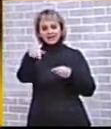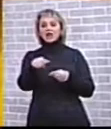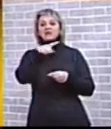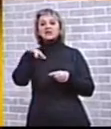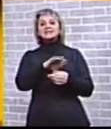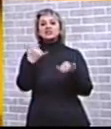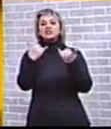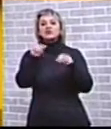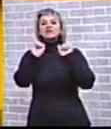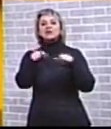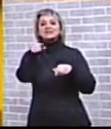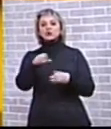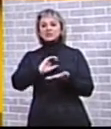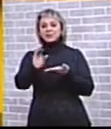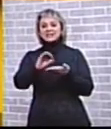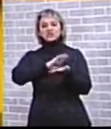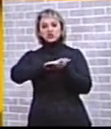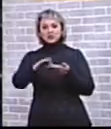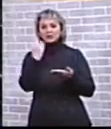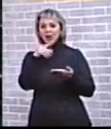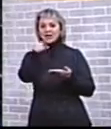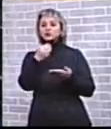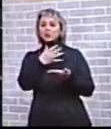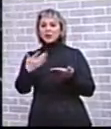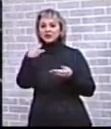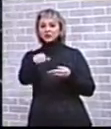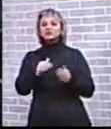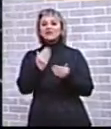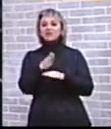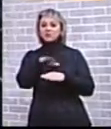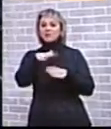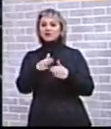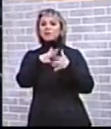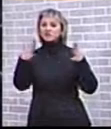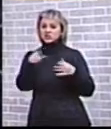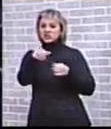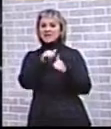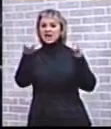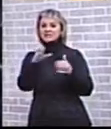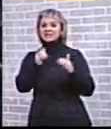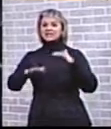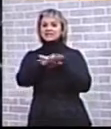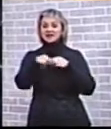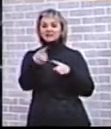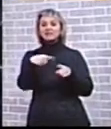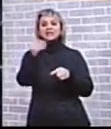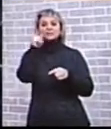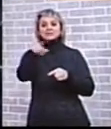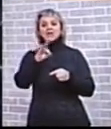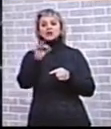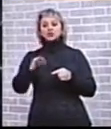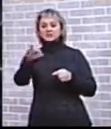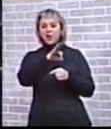России сегодня возможность производить чистую и качественную продукцию выше, чем многих других развитых стран. В этом смысле